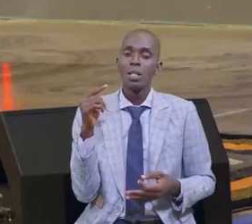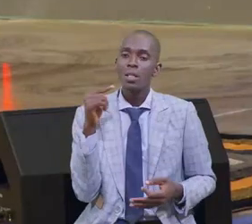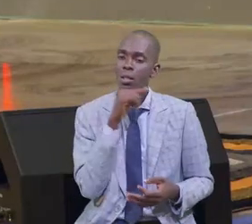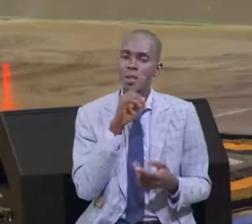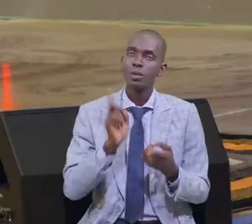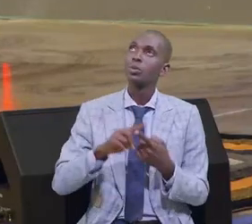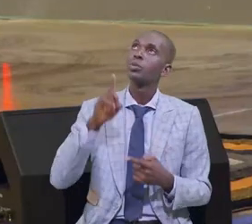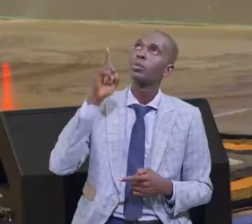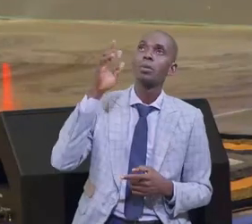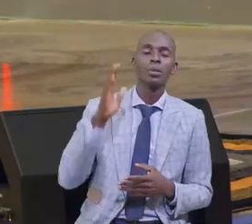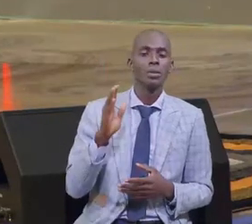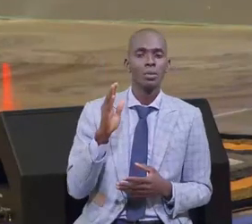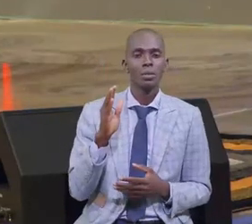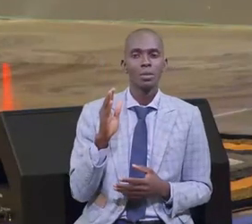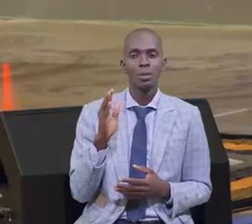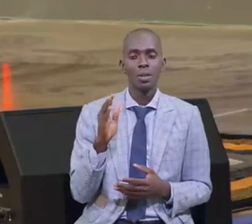Il a menti à Dieu.